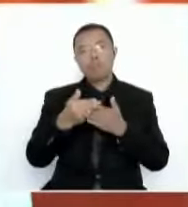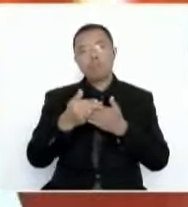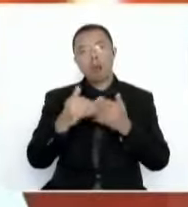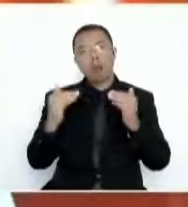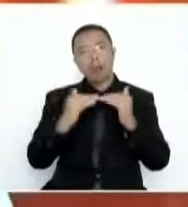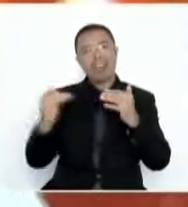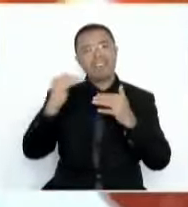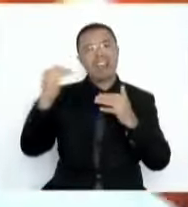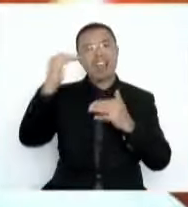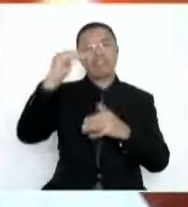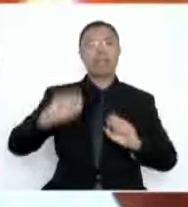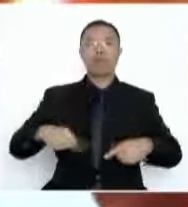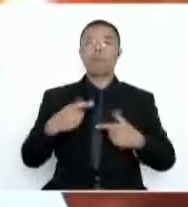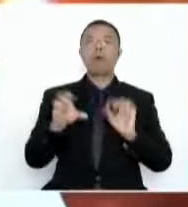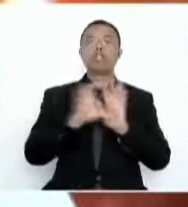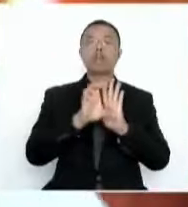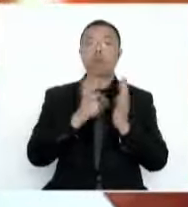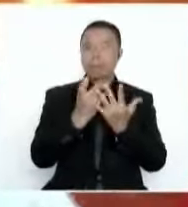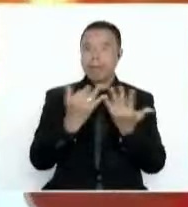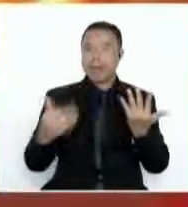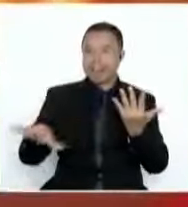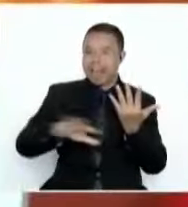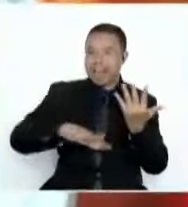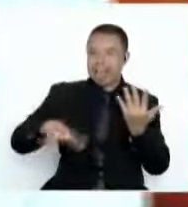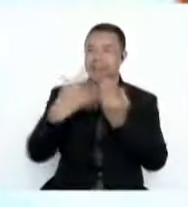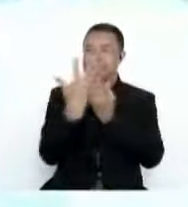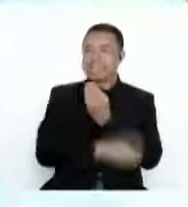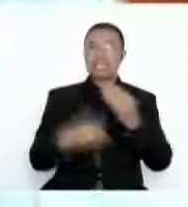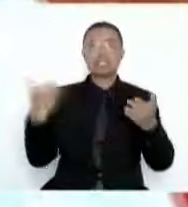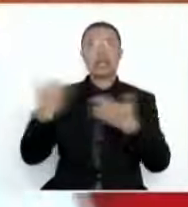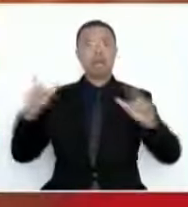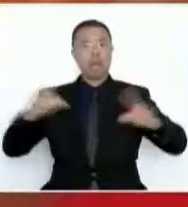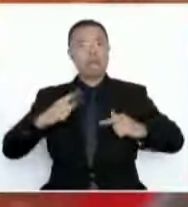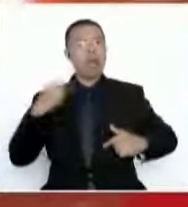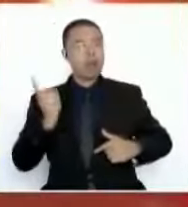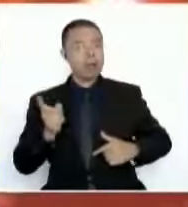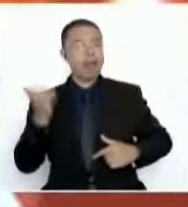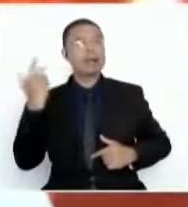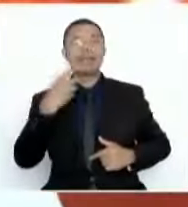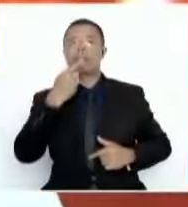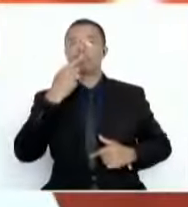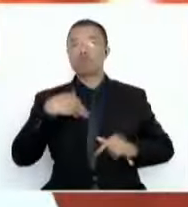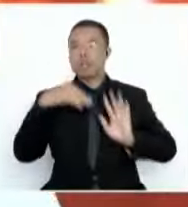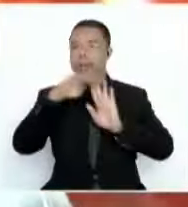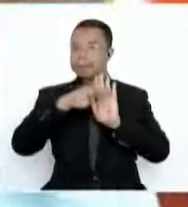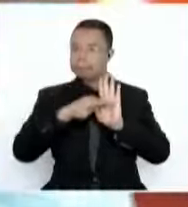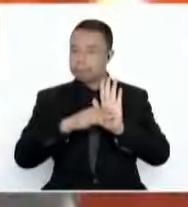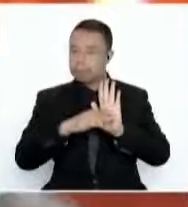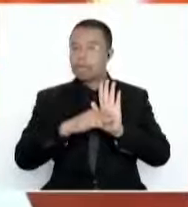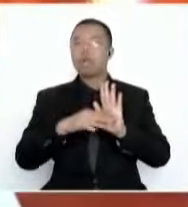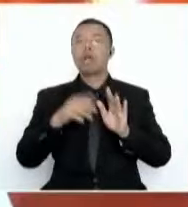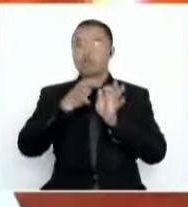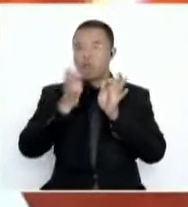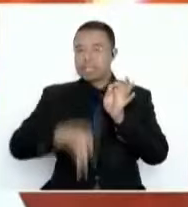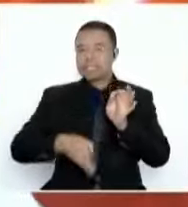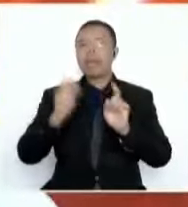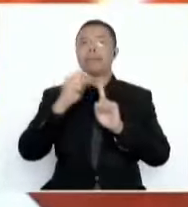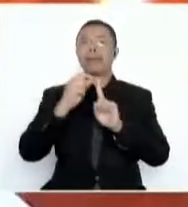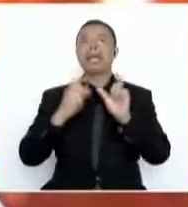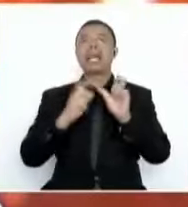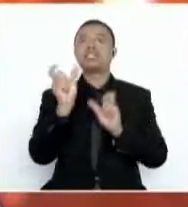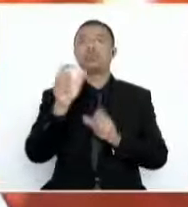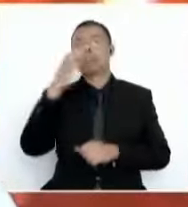kehidupannya dari masyarakat paling bawah sampai paling atasah makanyaadi punya kebijak untuk psuak